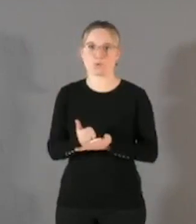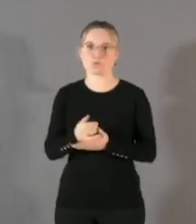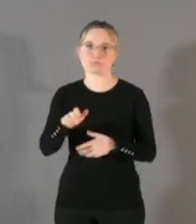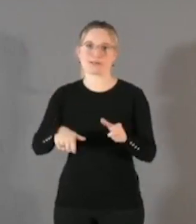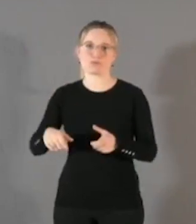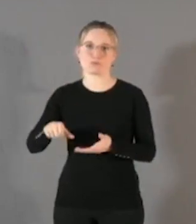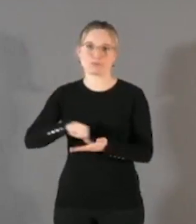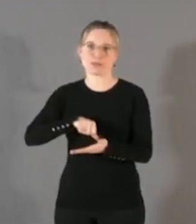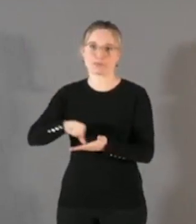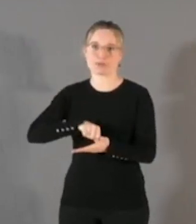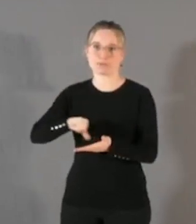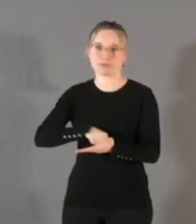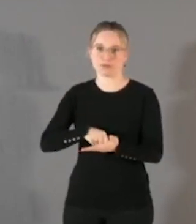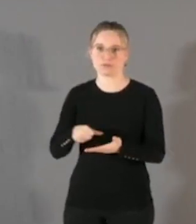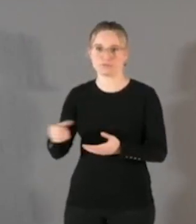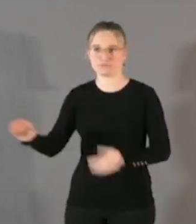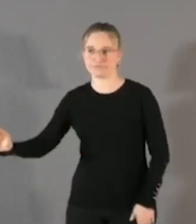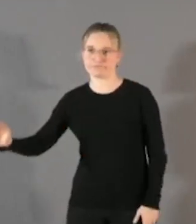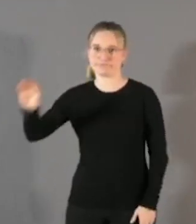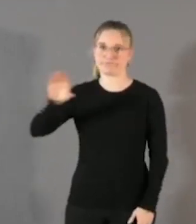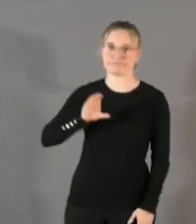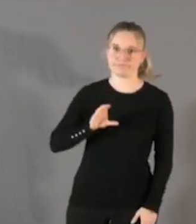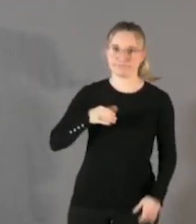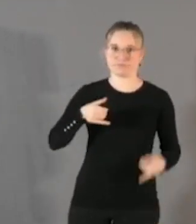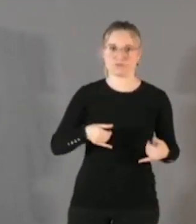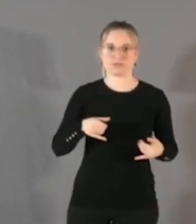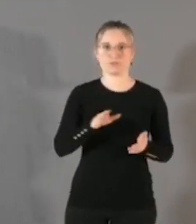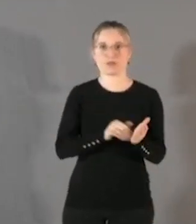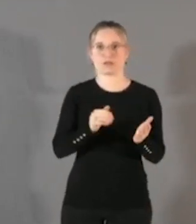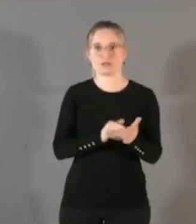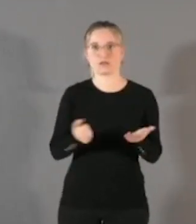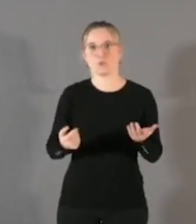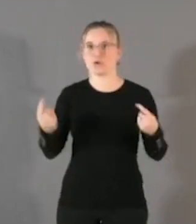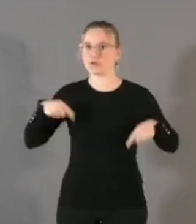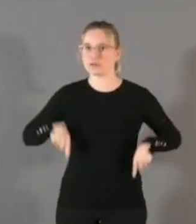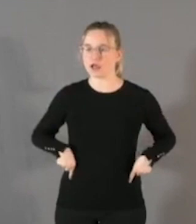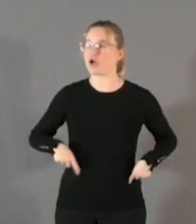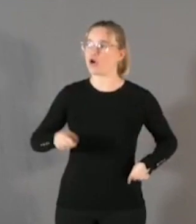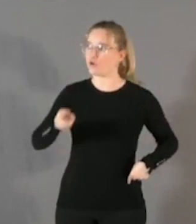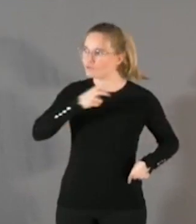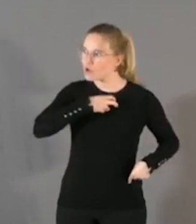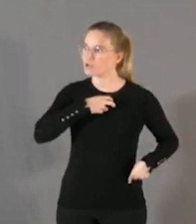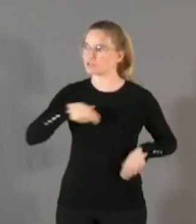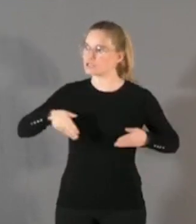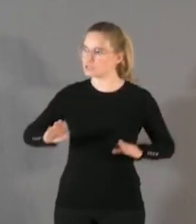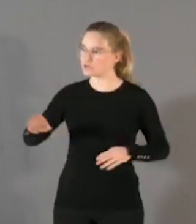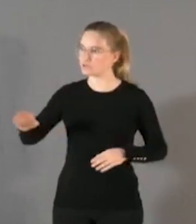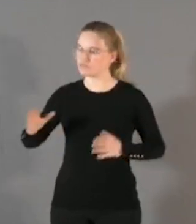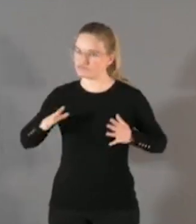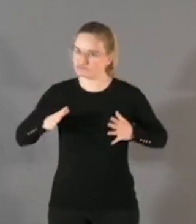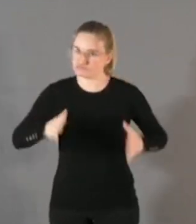grâce à l'État qui a enfin décidé de s'engager sur Marseille et grâce aux impôts des Marseillais que vous